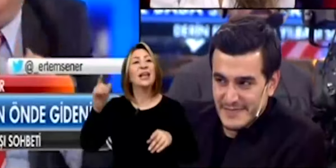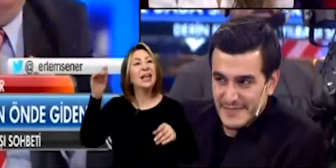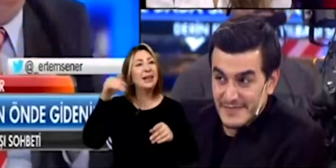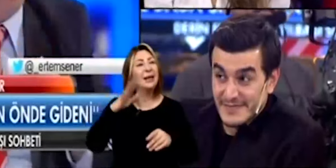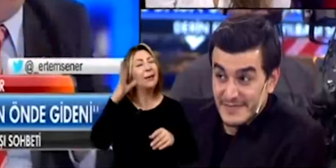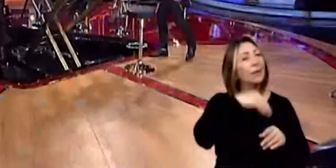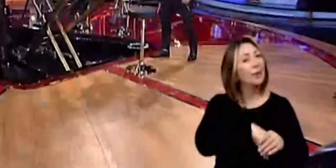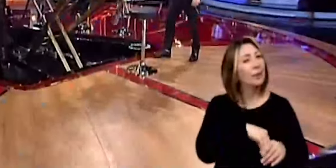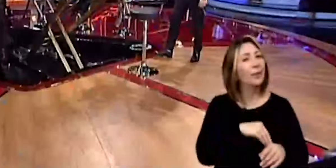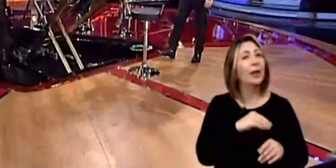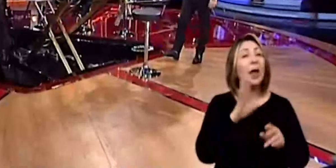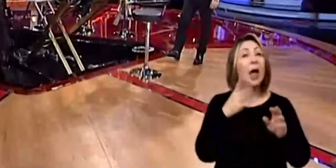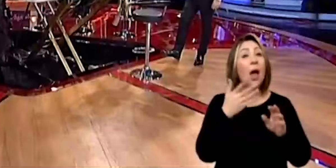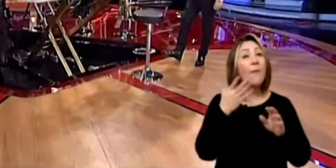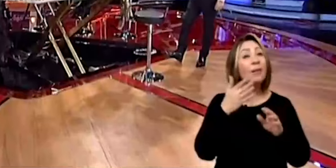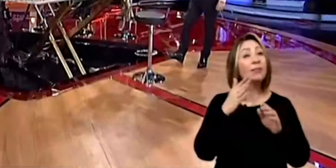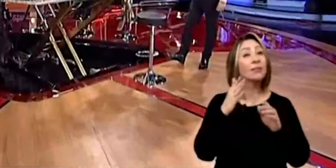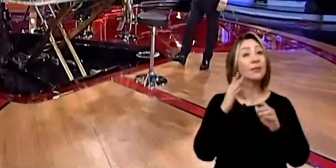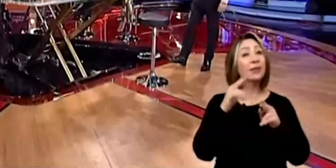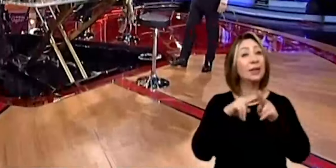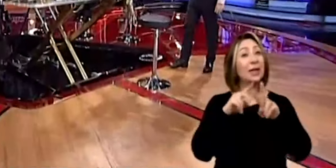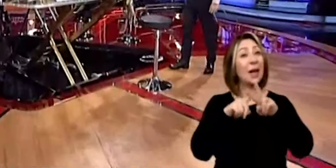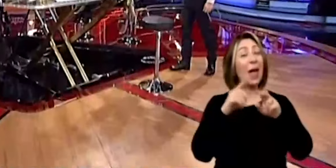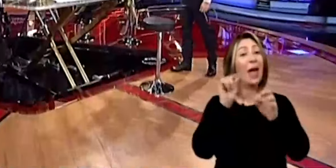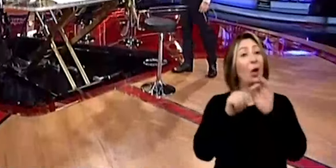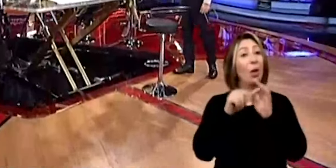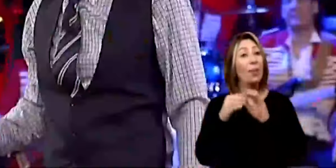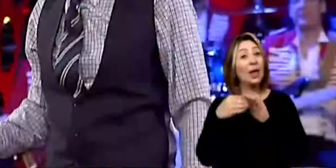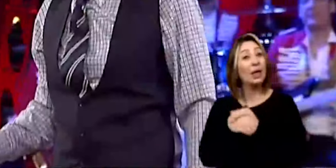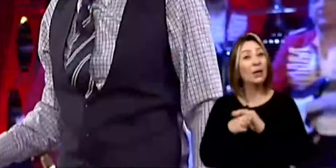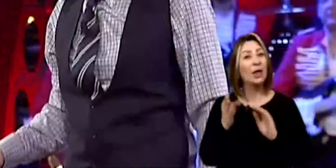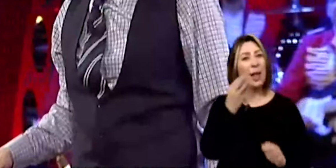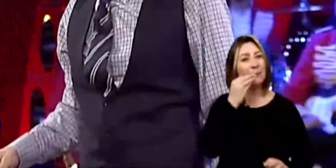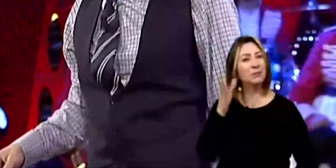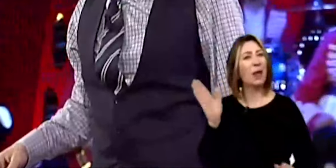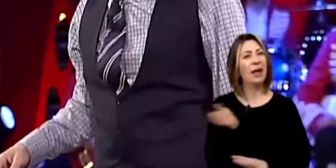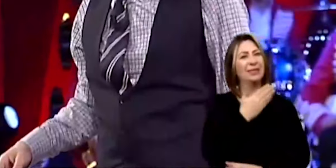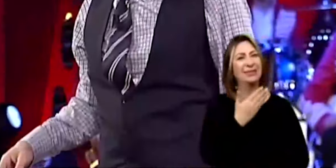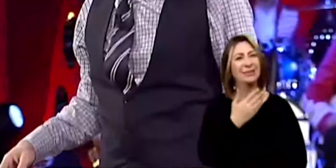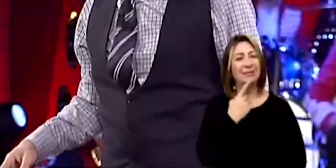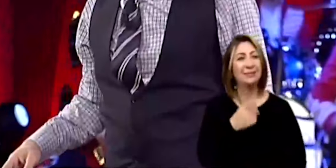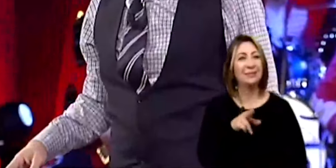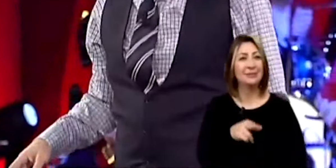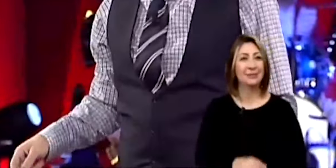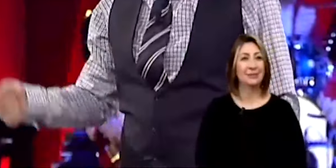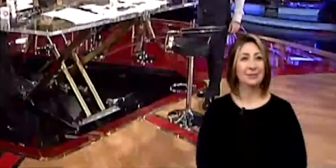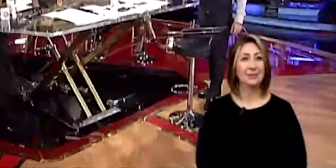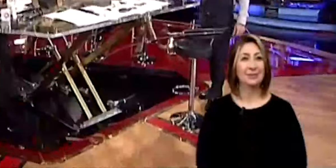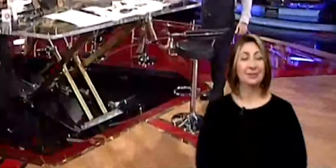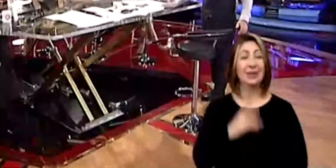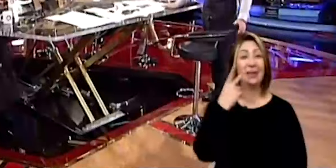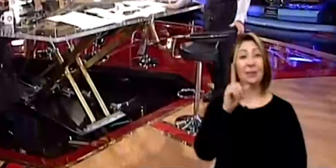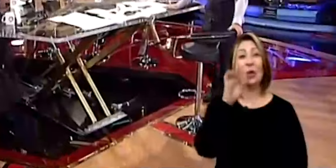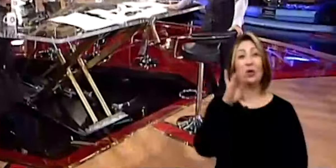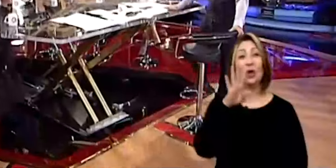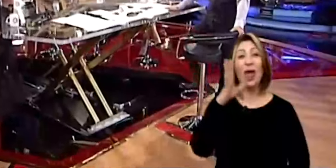diye. Dur! Bir tane bak de... hemen kapitalizme falan geldi konu. Ekonomi falan. Yemişim Noel Baba'yı. Aynen öyle. Bence